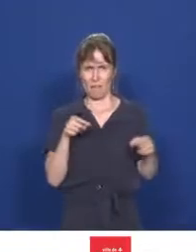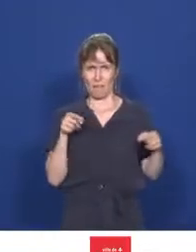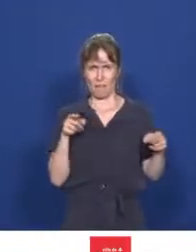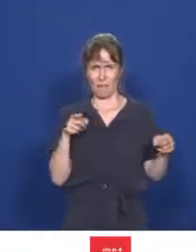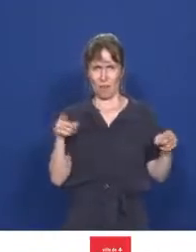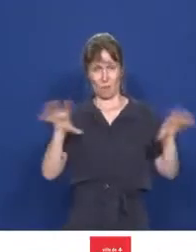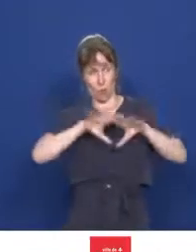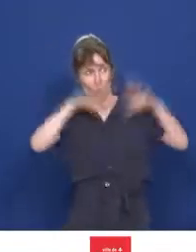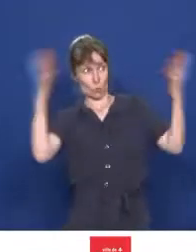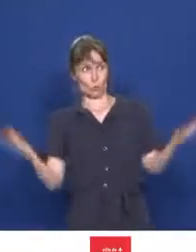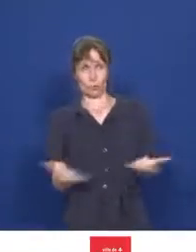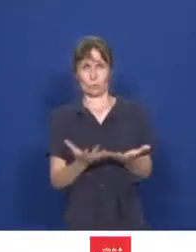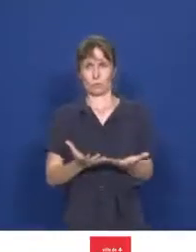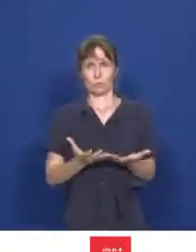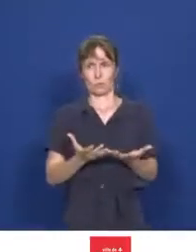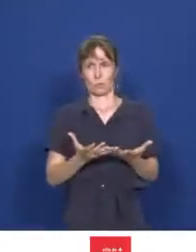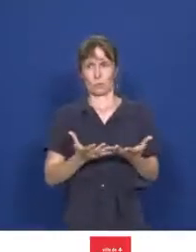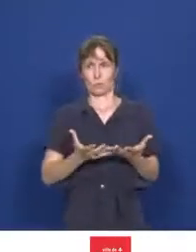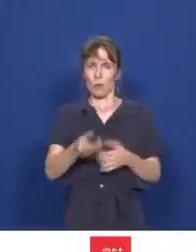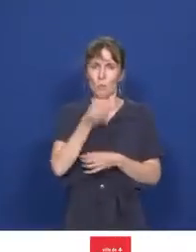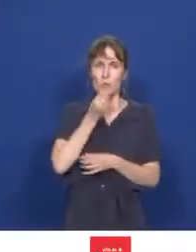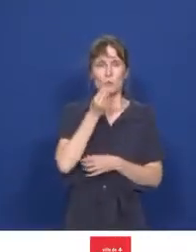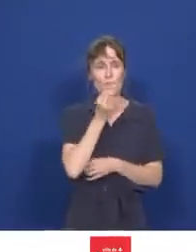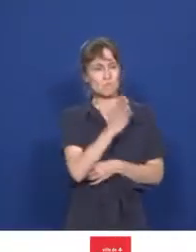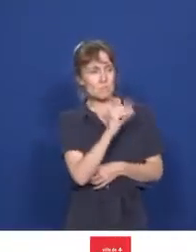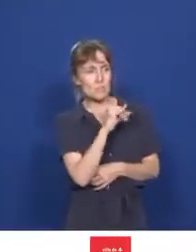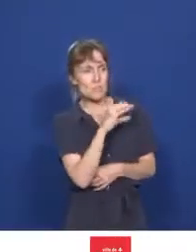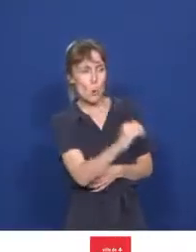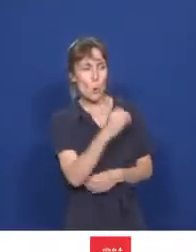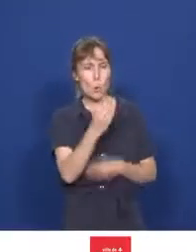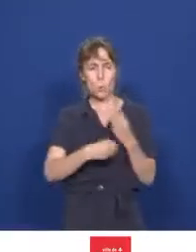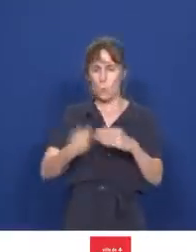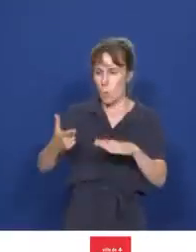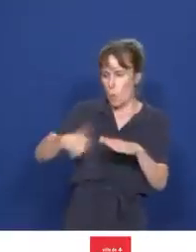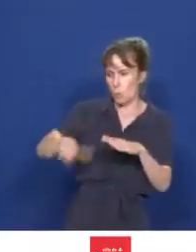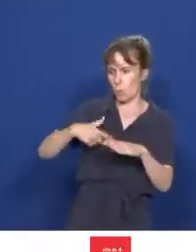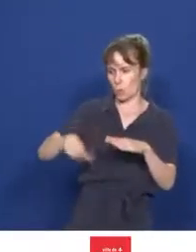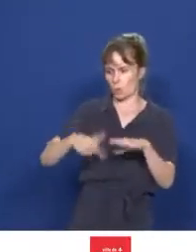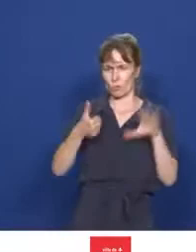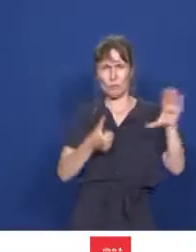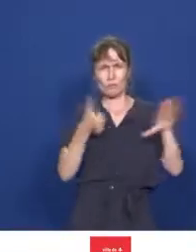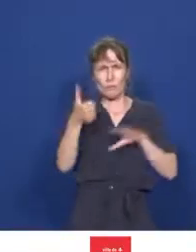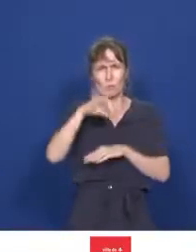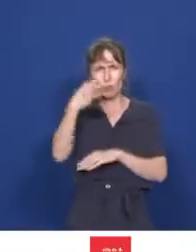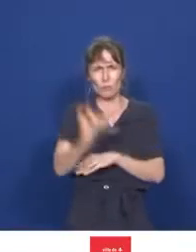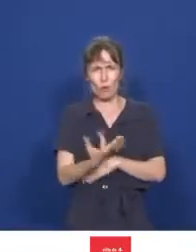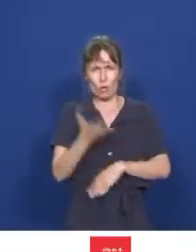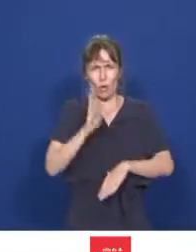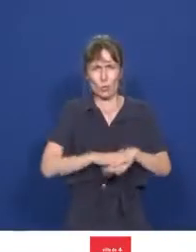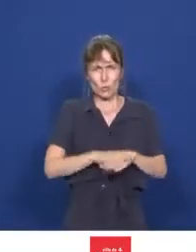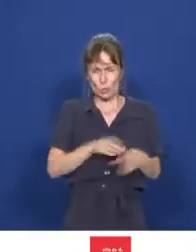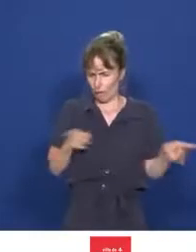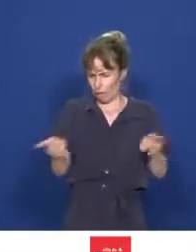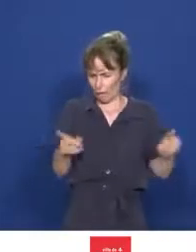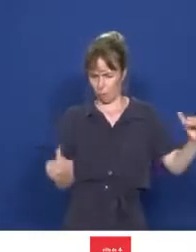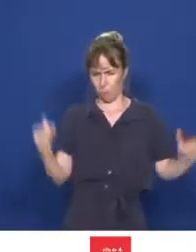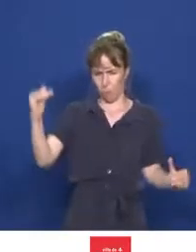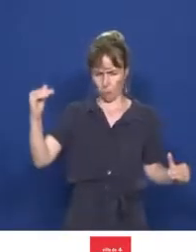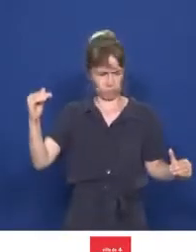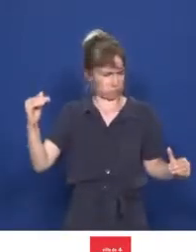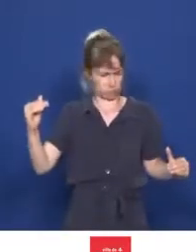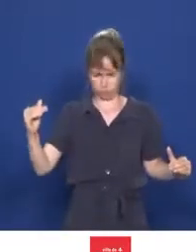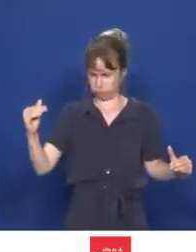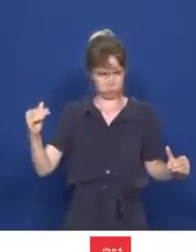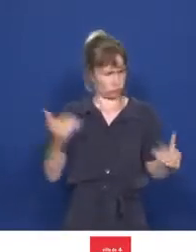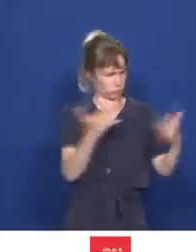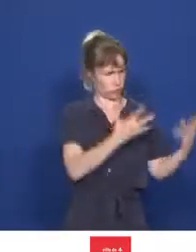bio ou locaux, avec des chiffres différents entre les écoles et les LSH, où je pense qu'il y a quand même des volumes de produits